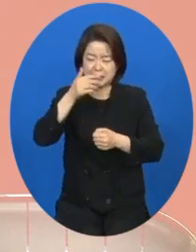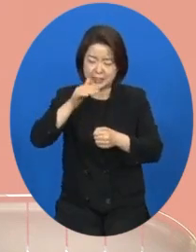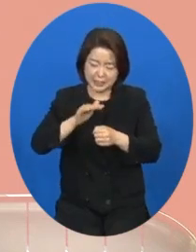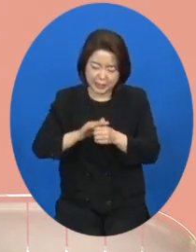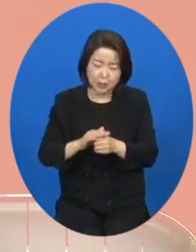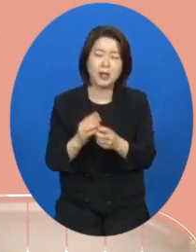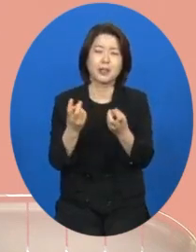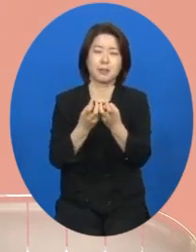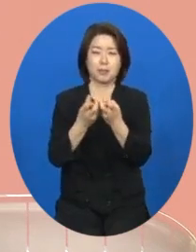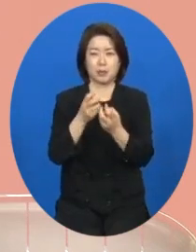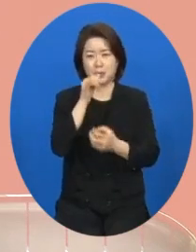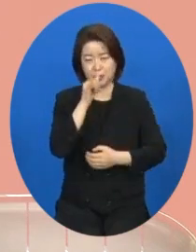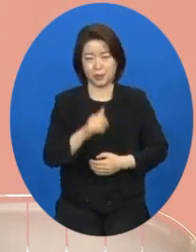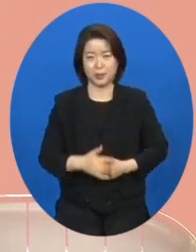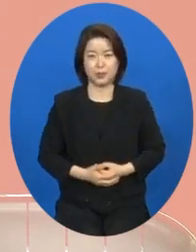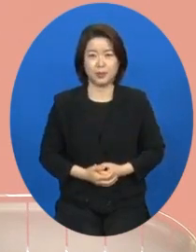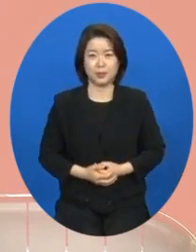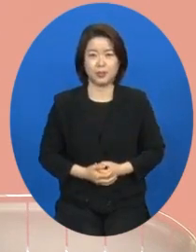방법이에요.